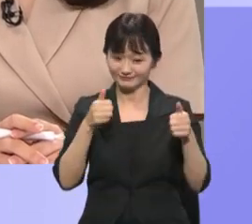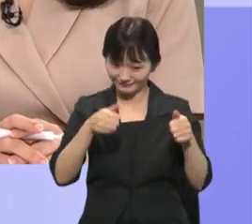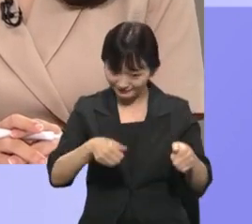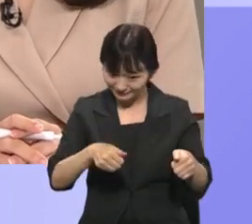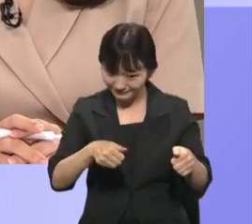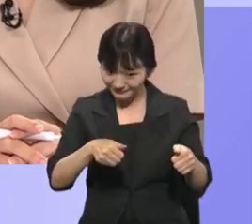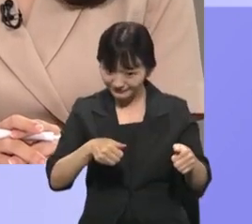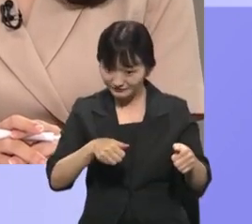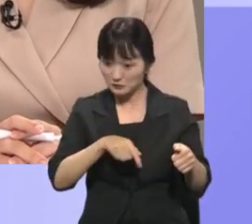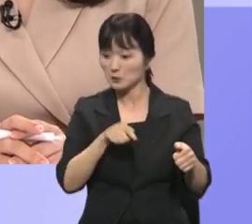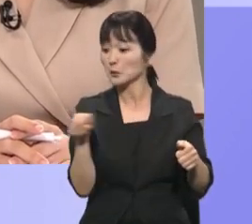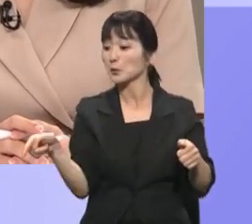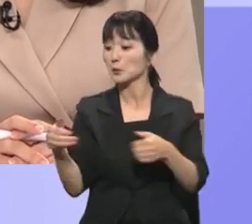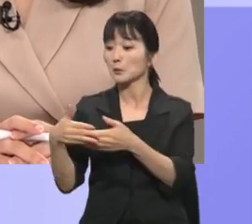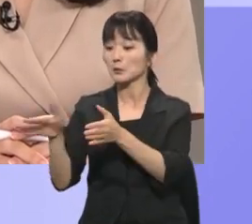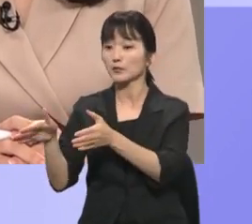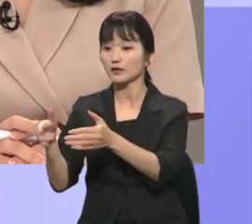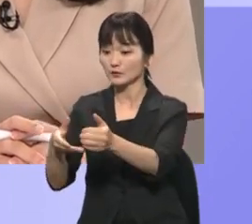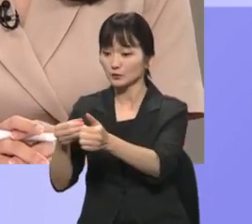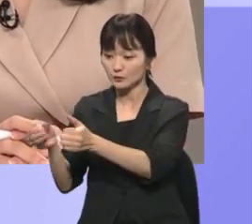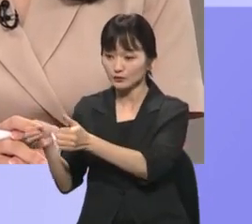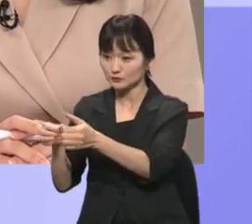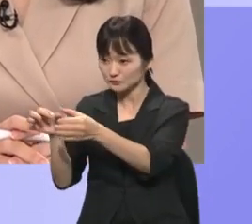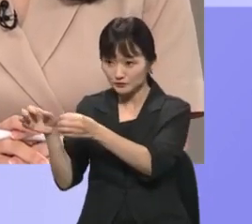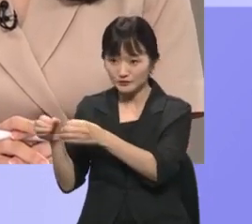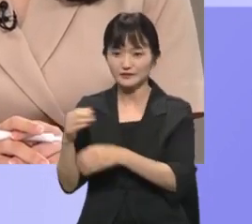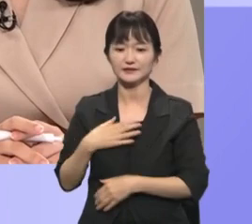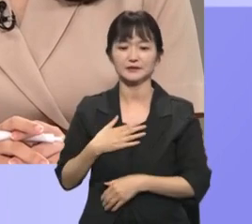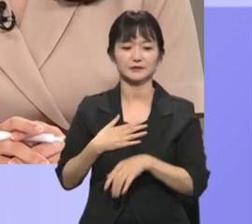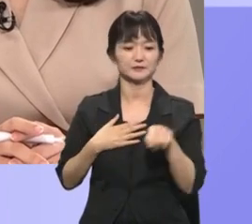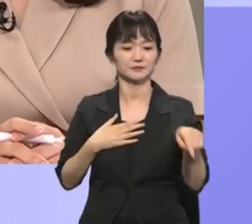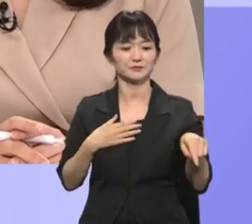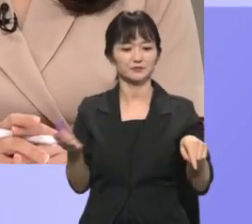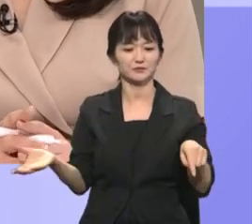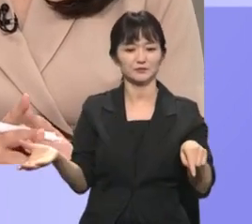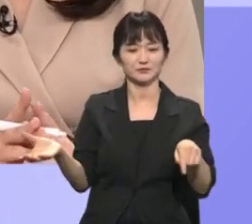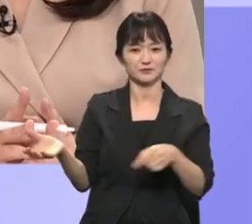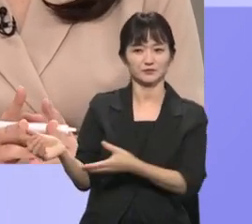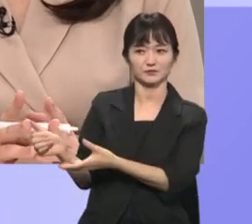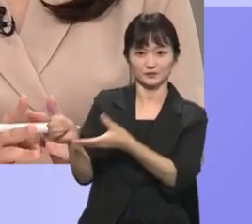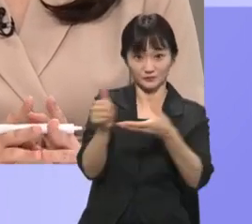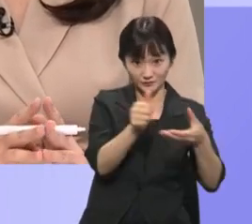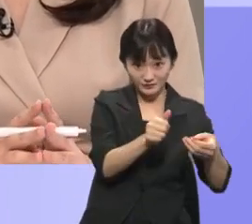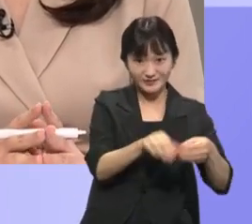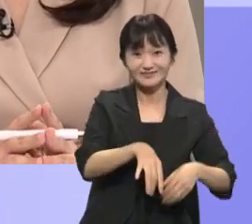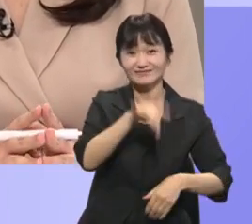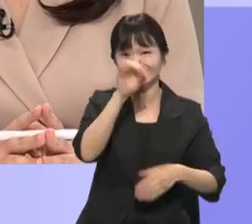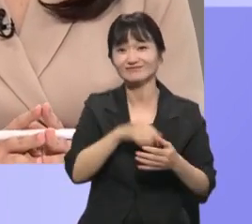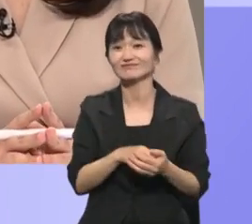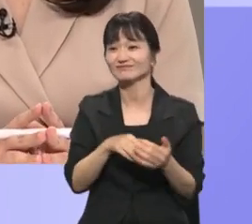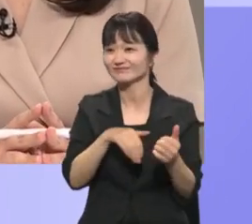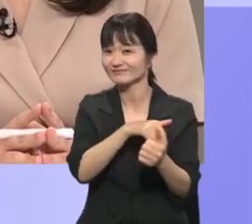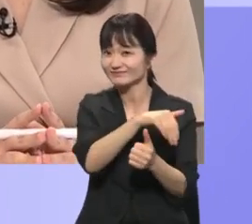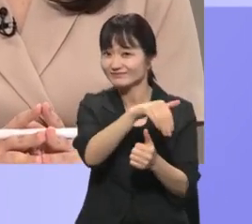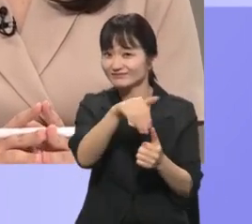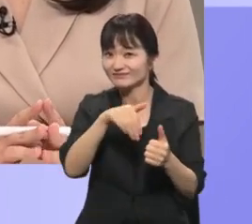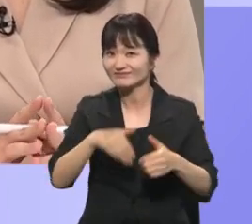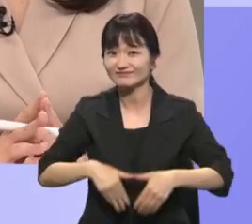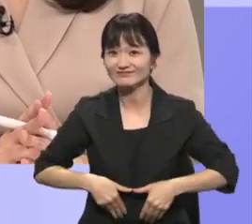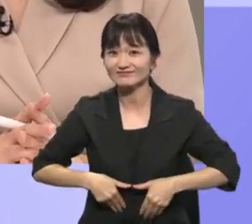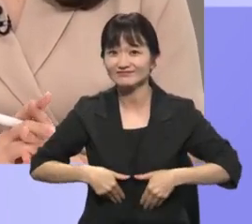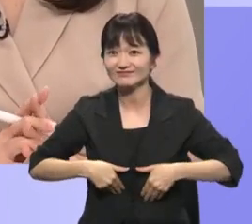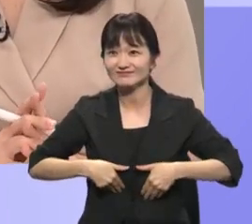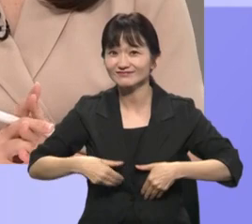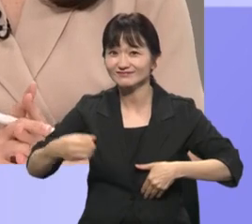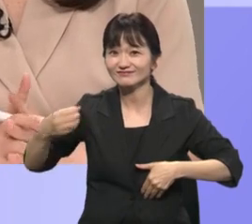하다가 계속 옆방에 계셨는데 제가 드디어 옆방으로 모셨습니다 처음이죠 이쪽 분위기가 좀 더 따뜻한 분위기다